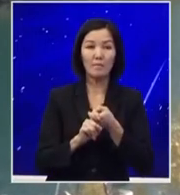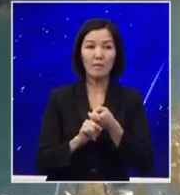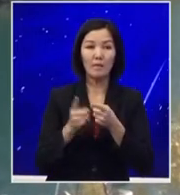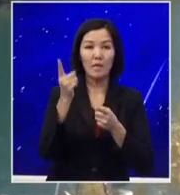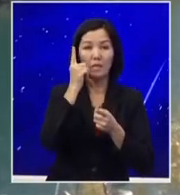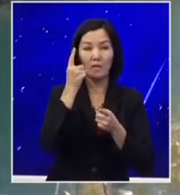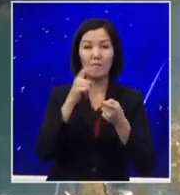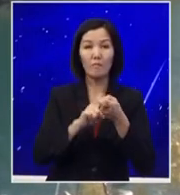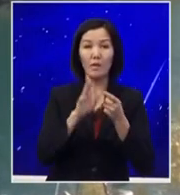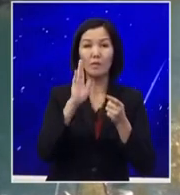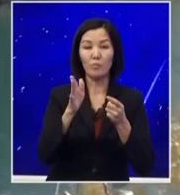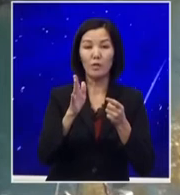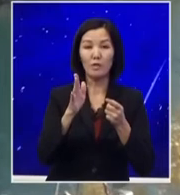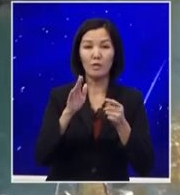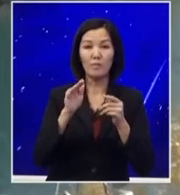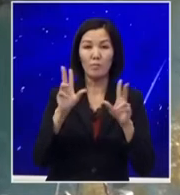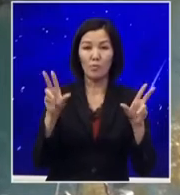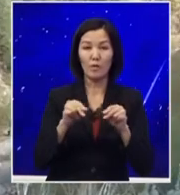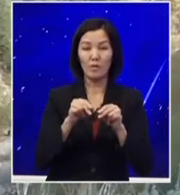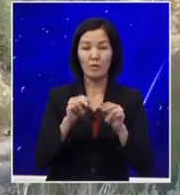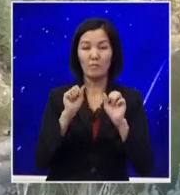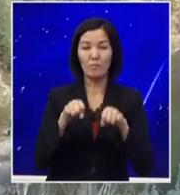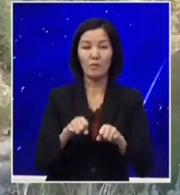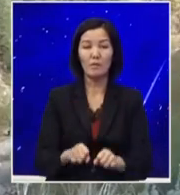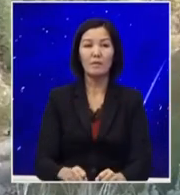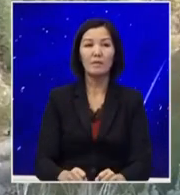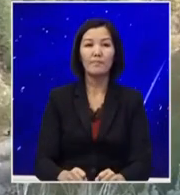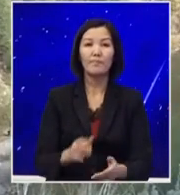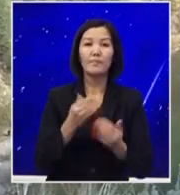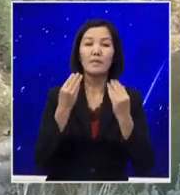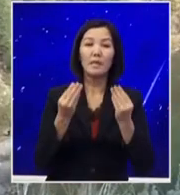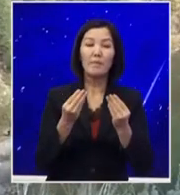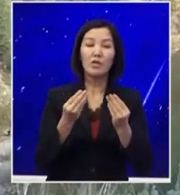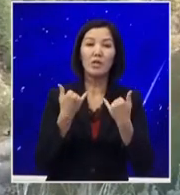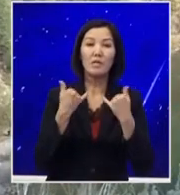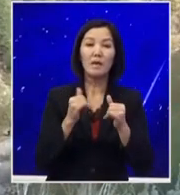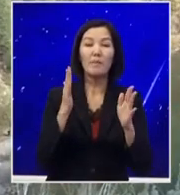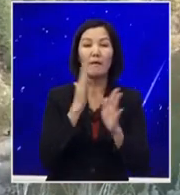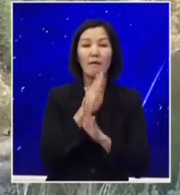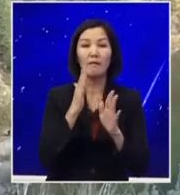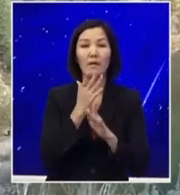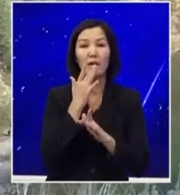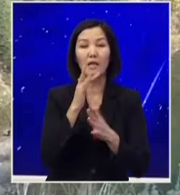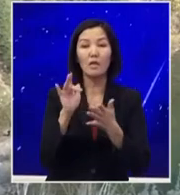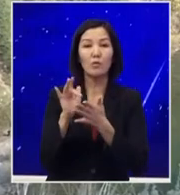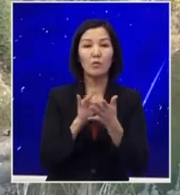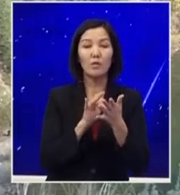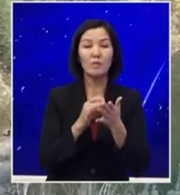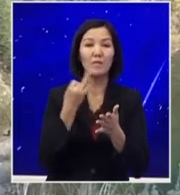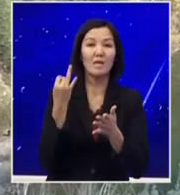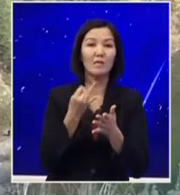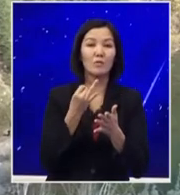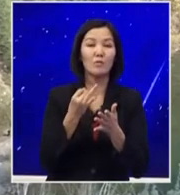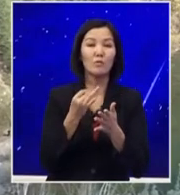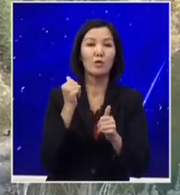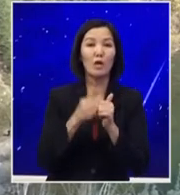телефон байланысы болады деп уәде беруге болады. Тамаша табиғат аясындағы этно туризмге деген елдің қызығушылығы жылдан